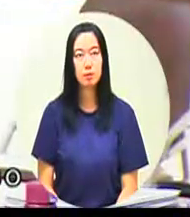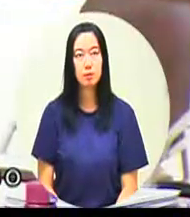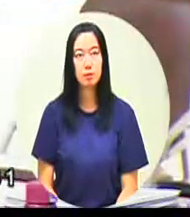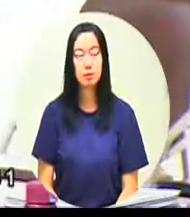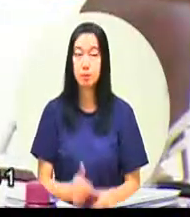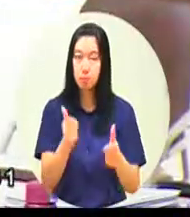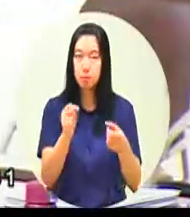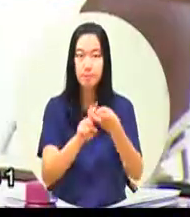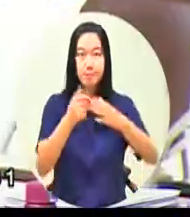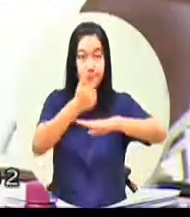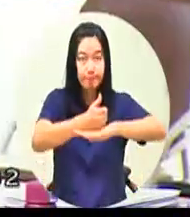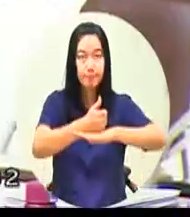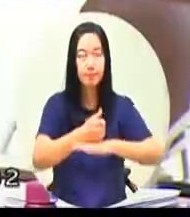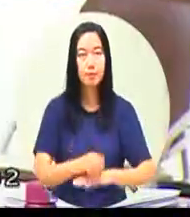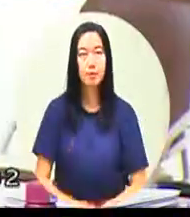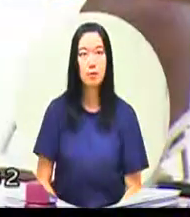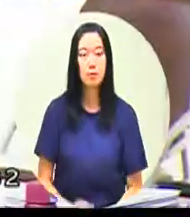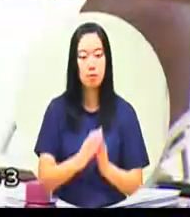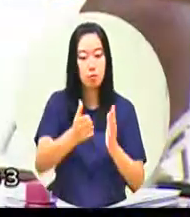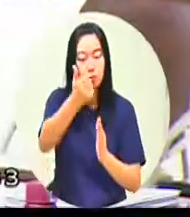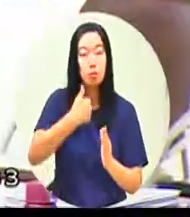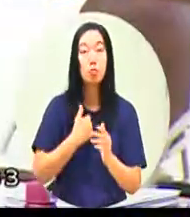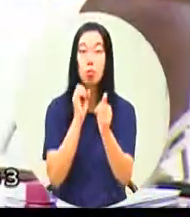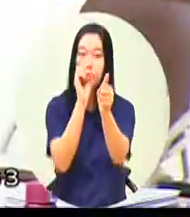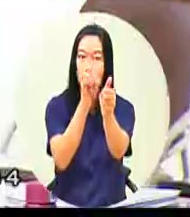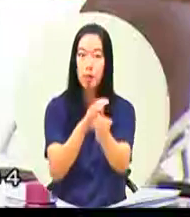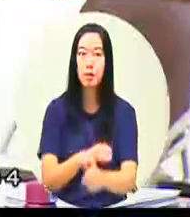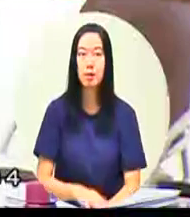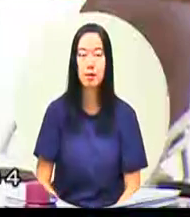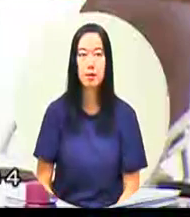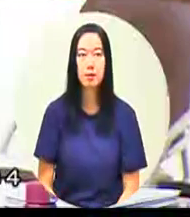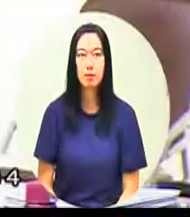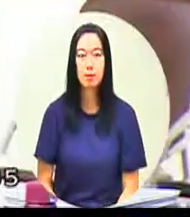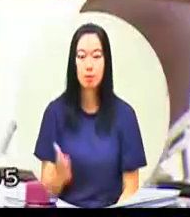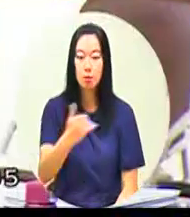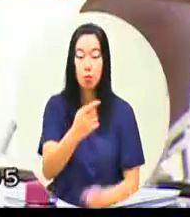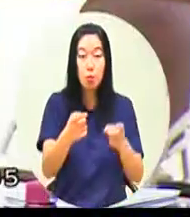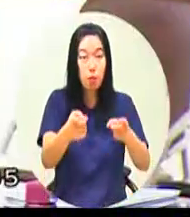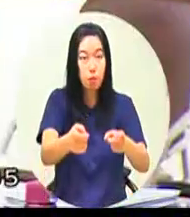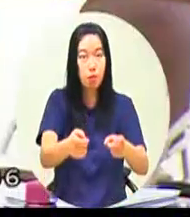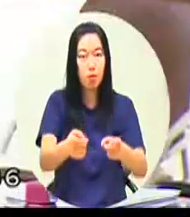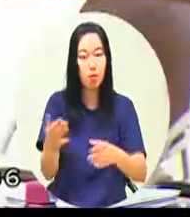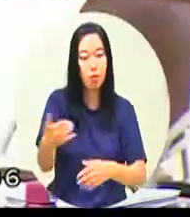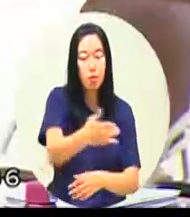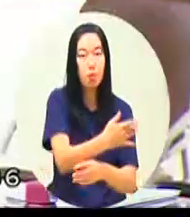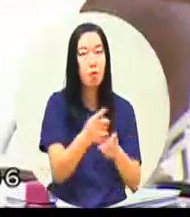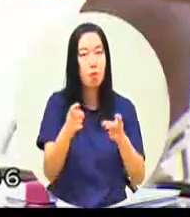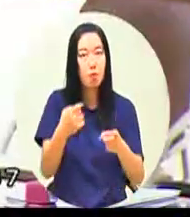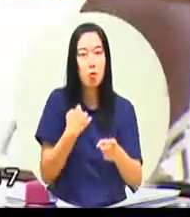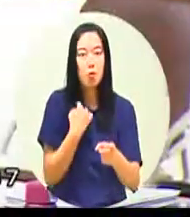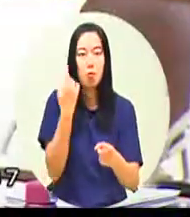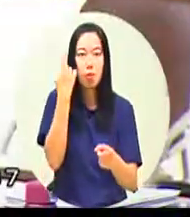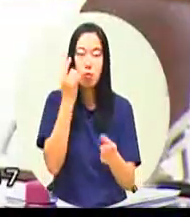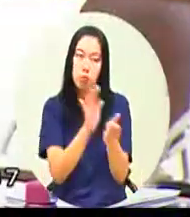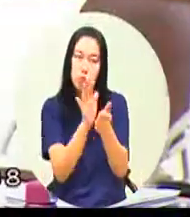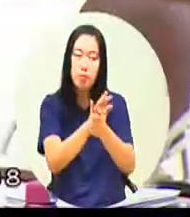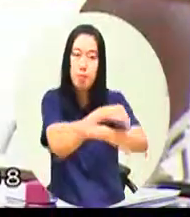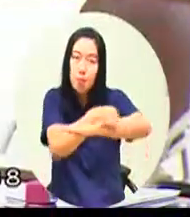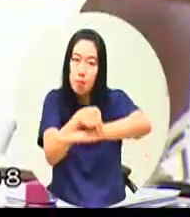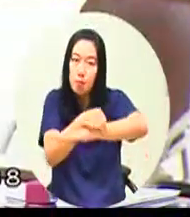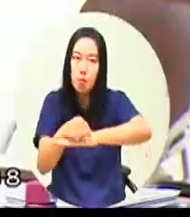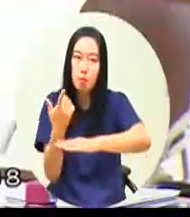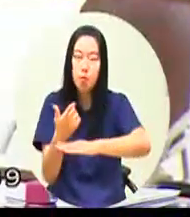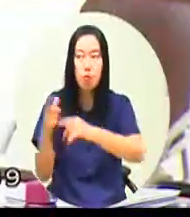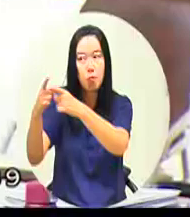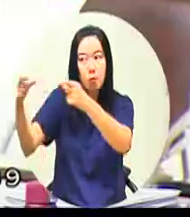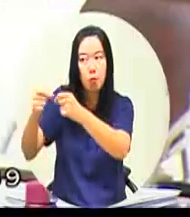好，谢谢主席。局长，那个渔港的我们如何打造东京